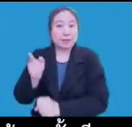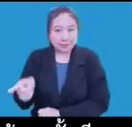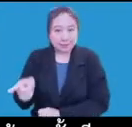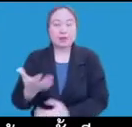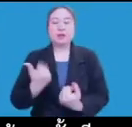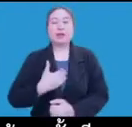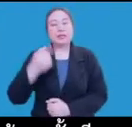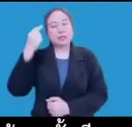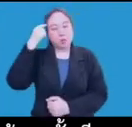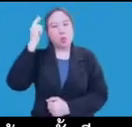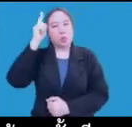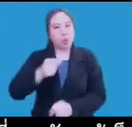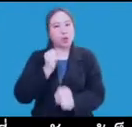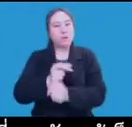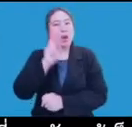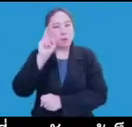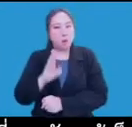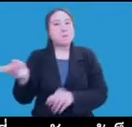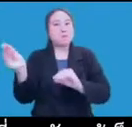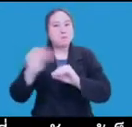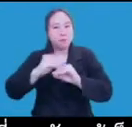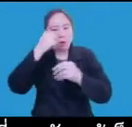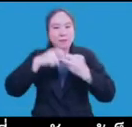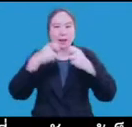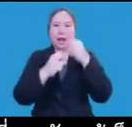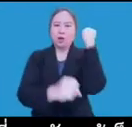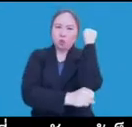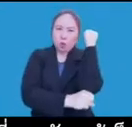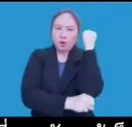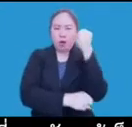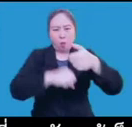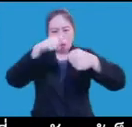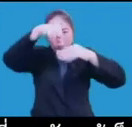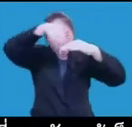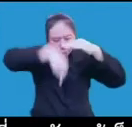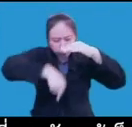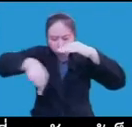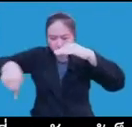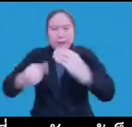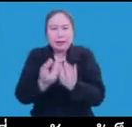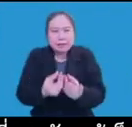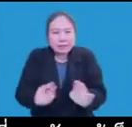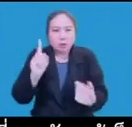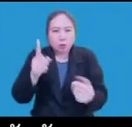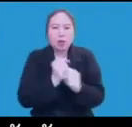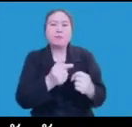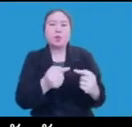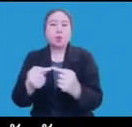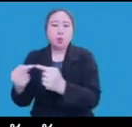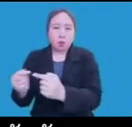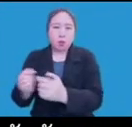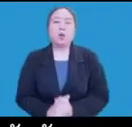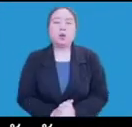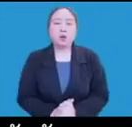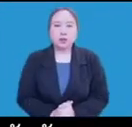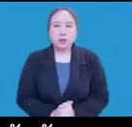ราเนี่ยคิดว่าเราต้องทำระบบเพิ่มขึ้นมานะครับเพราะว่าปัญหาความยากจนเนี่ยมีรายละเอียดเยอะนะฮะแล้วก็ต้องมีการติดตามอย่างต่อเนื่องนะครับ